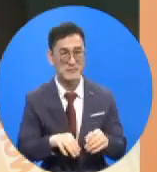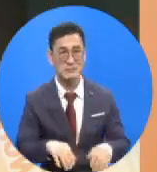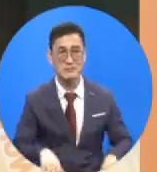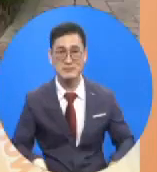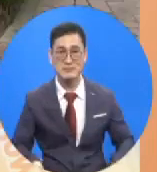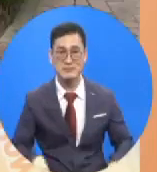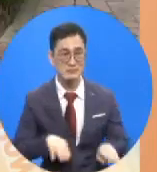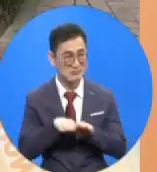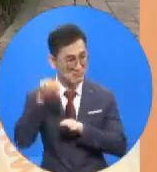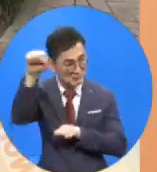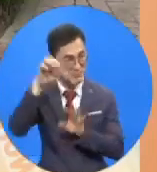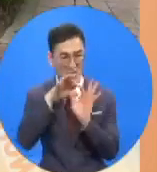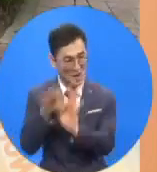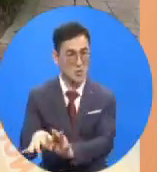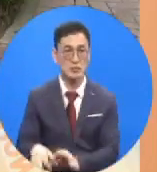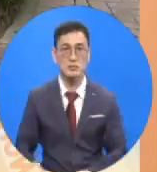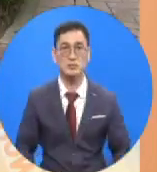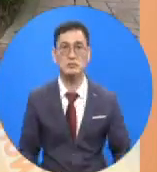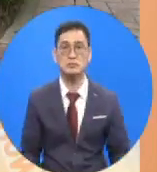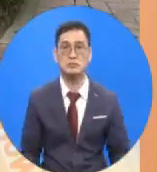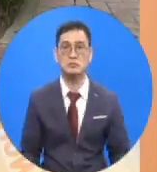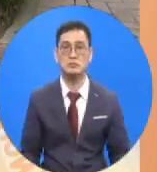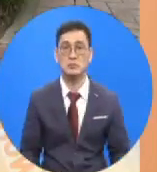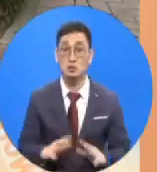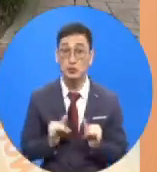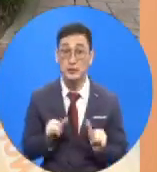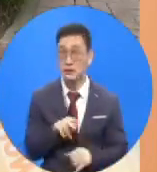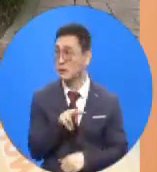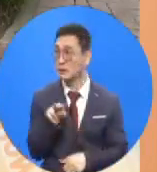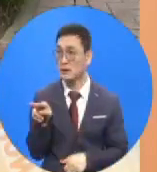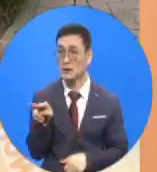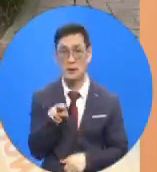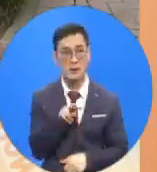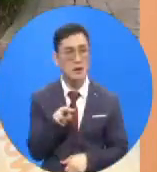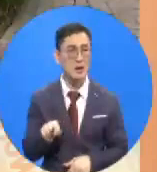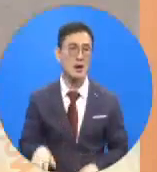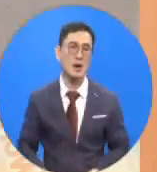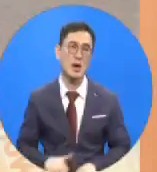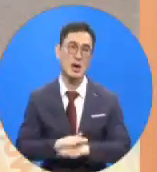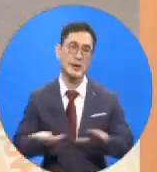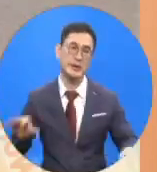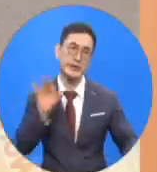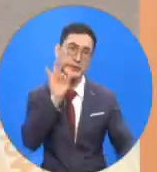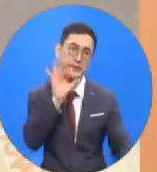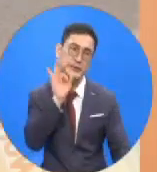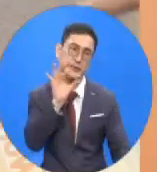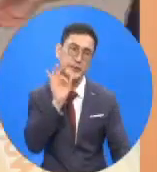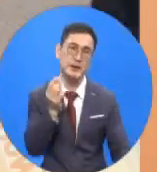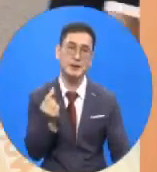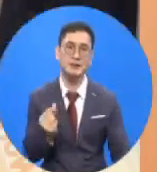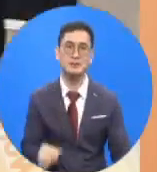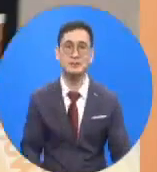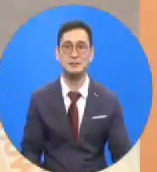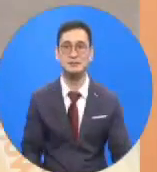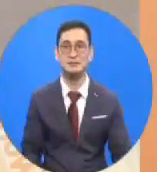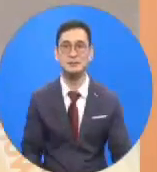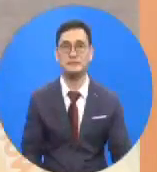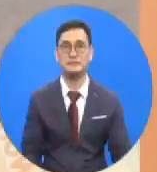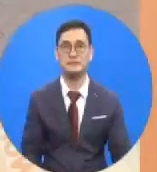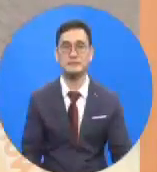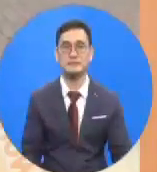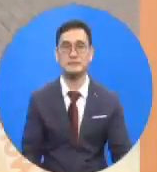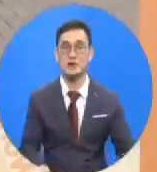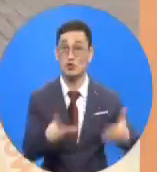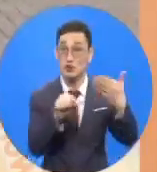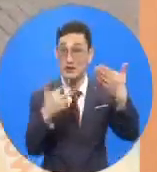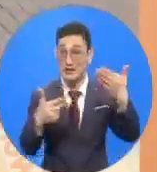해외는 국민들의 걱정은 영원히 안 끝날 것 같아서 걱정이에요 지금 오니 어제로 파업이 끝났는데 9월 시계를 또한 되는거 아닙니까 그렇죠